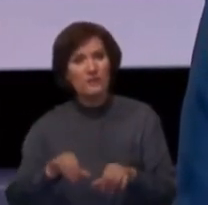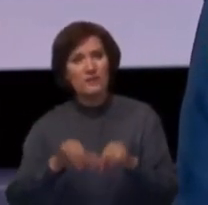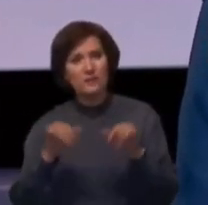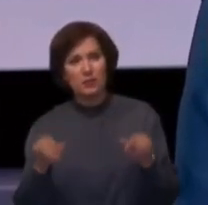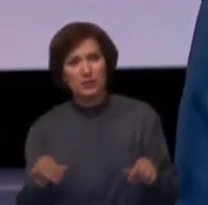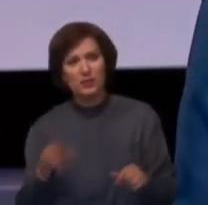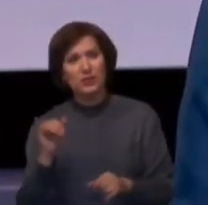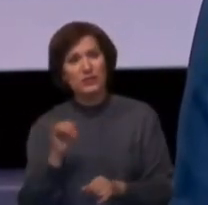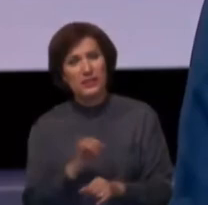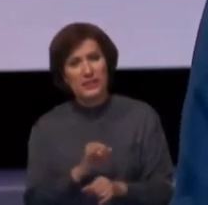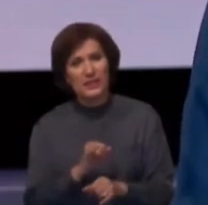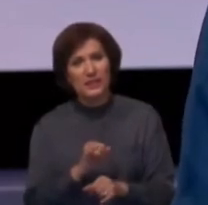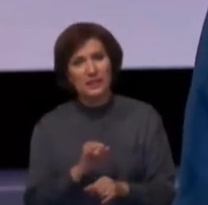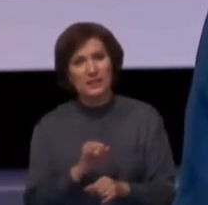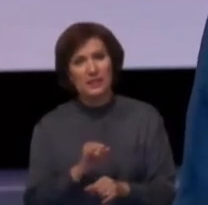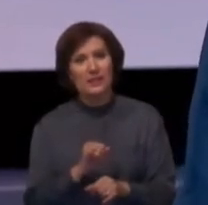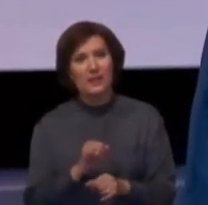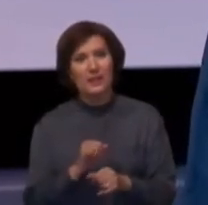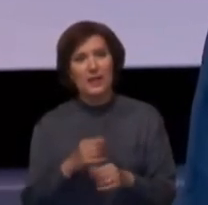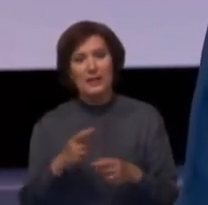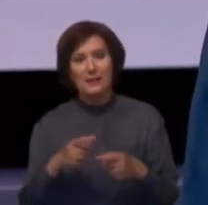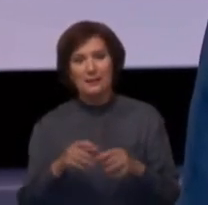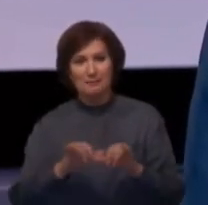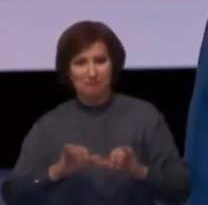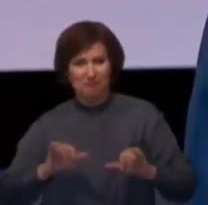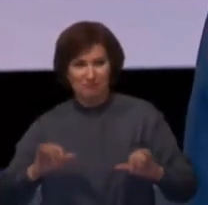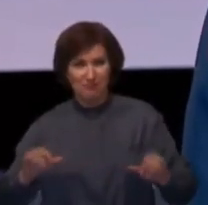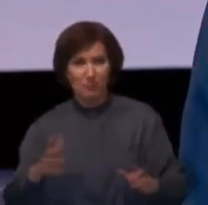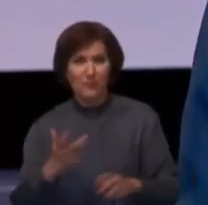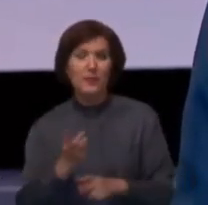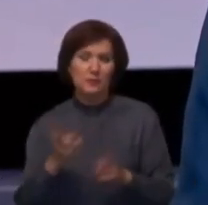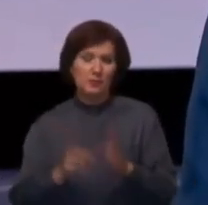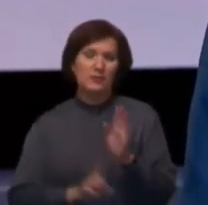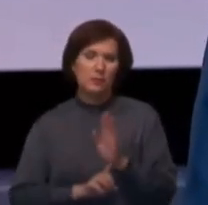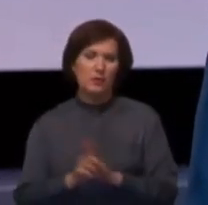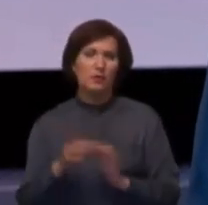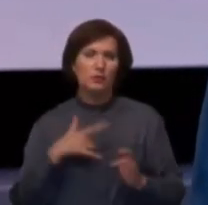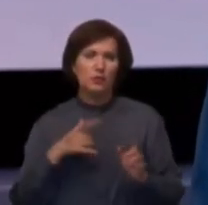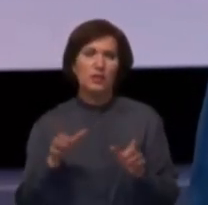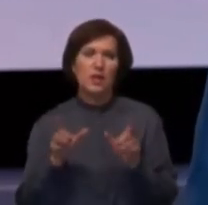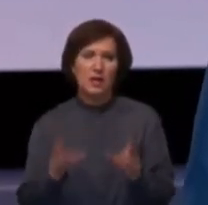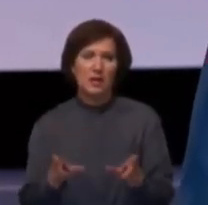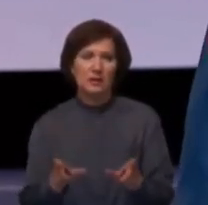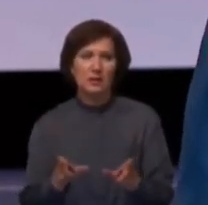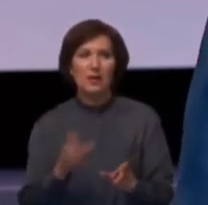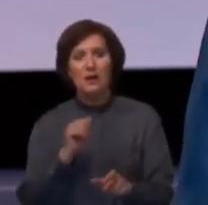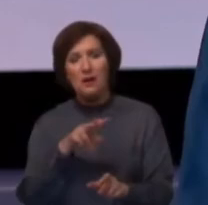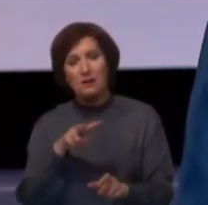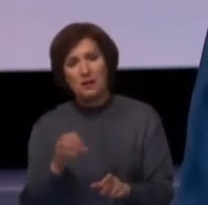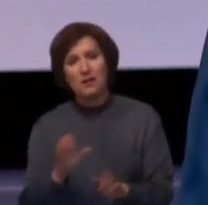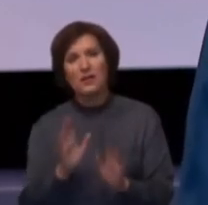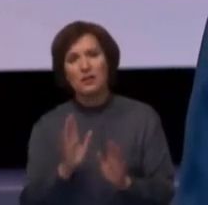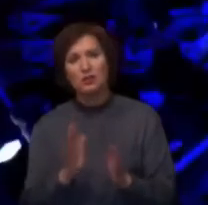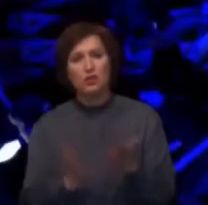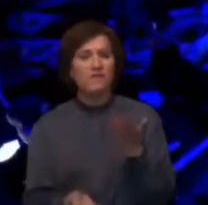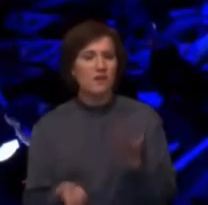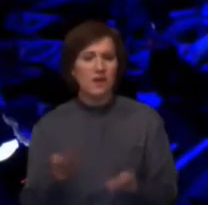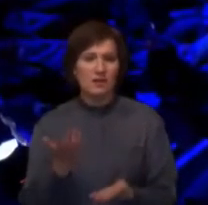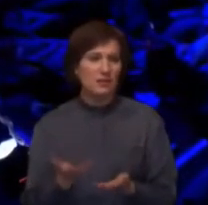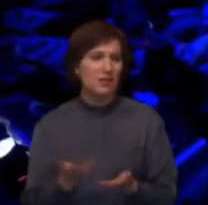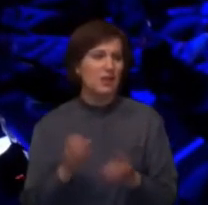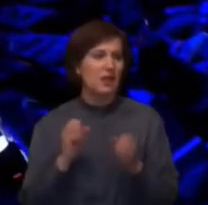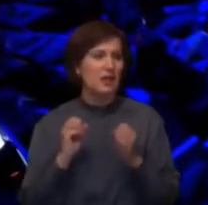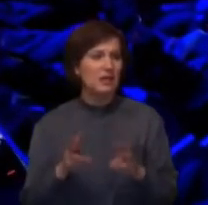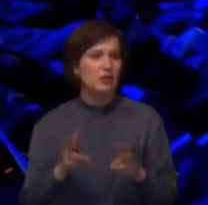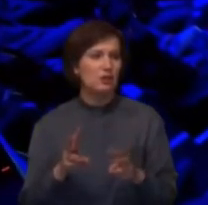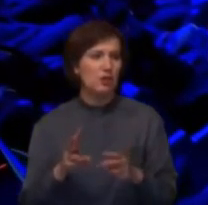збільшиться і ланцюгова реакція збільшиться, потрібно буде запроваджувати жорсткий карантин. Але лише у разі